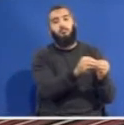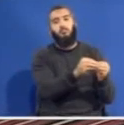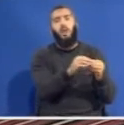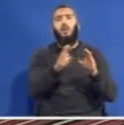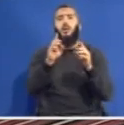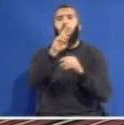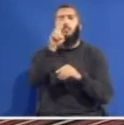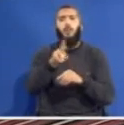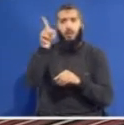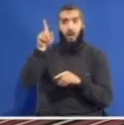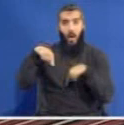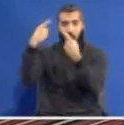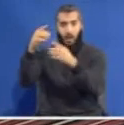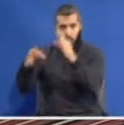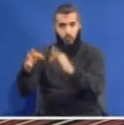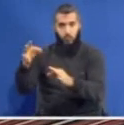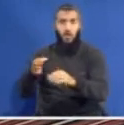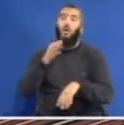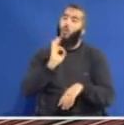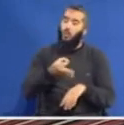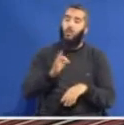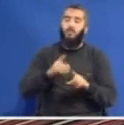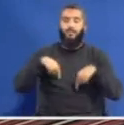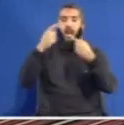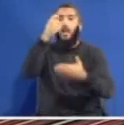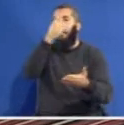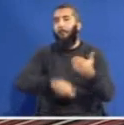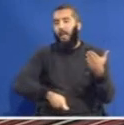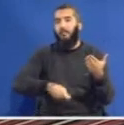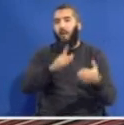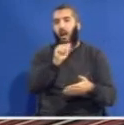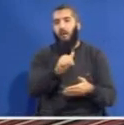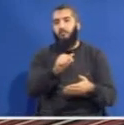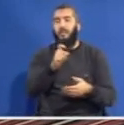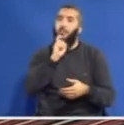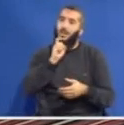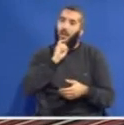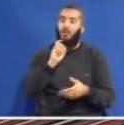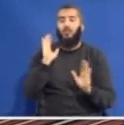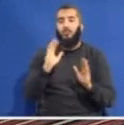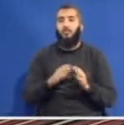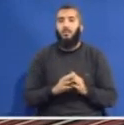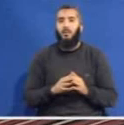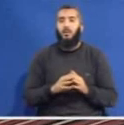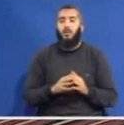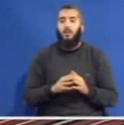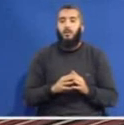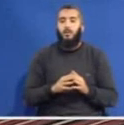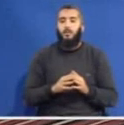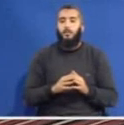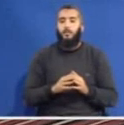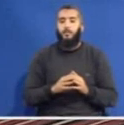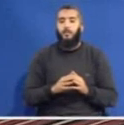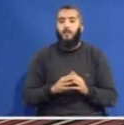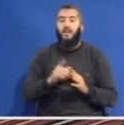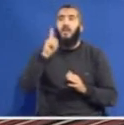مازال؟ رحت للقضاء وحطيت القضيه تاعي وراني قارع زعما عندي بزاف راني وش قارع. واش